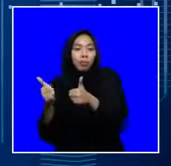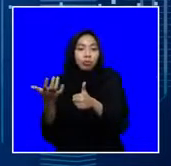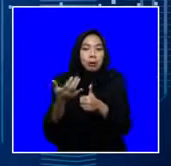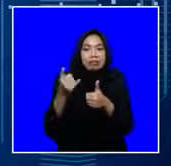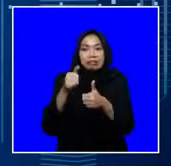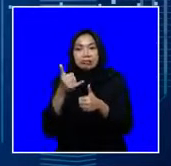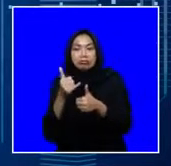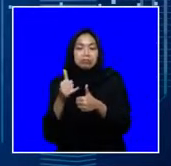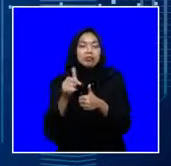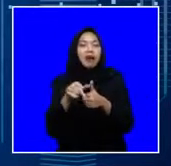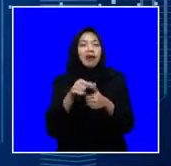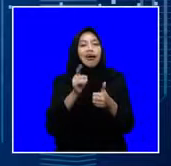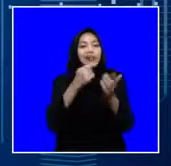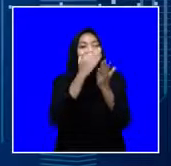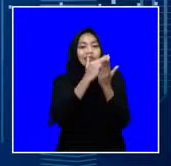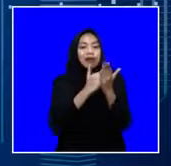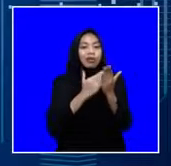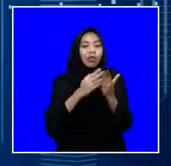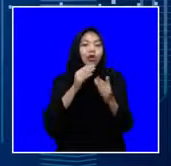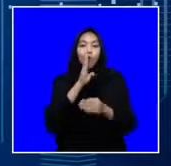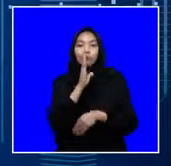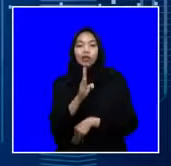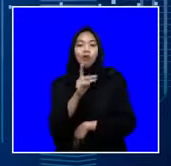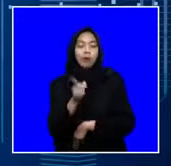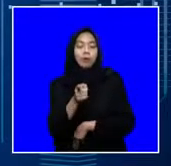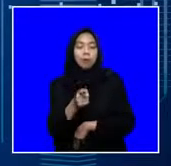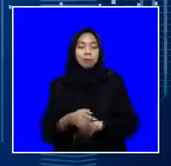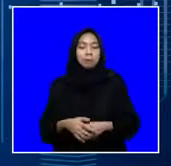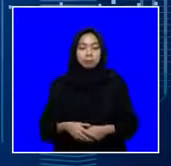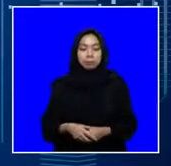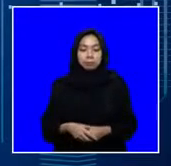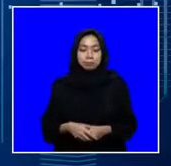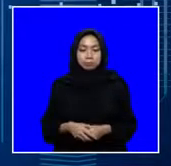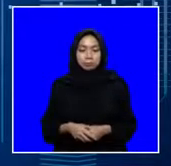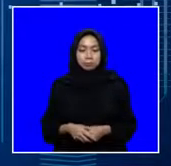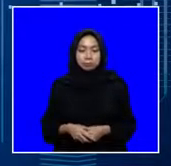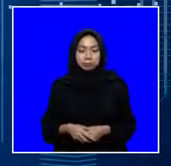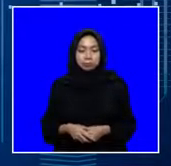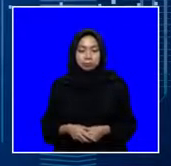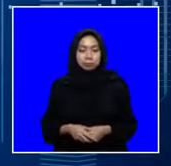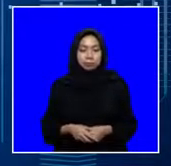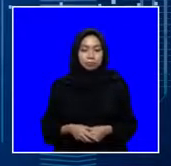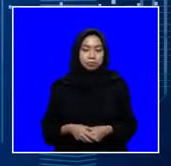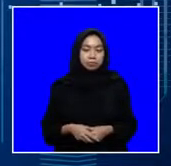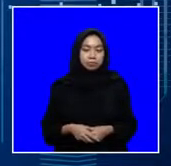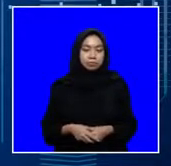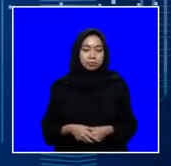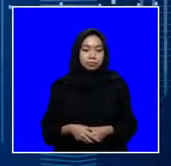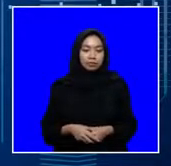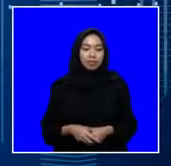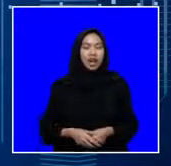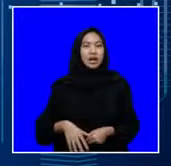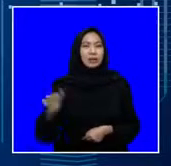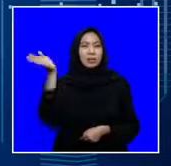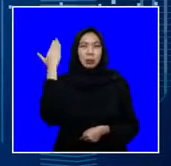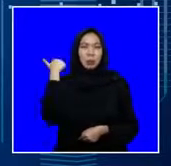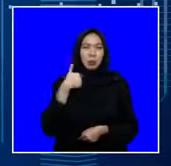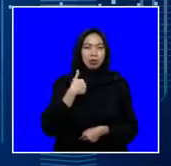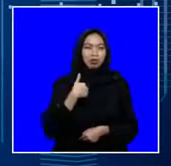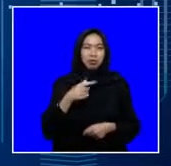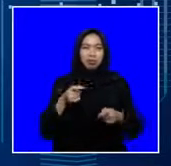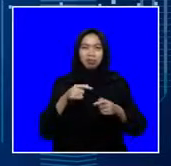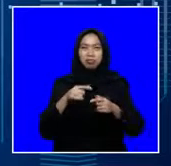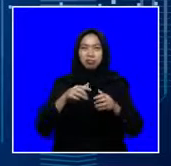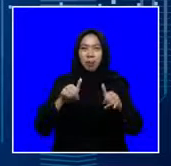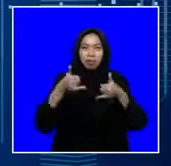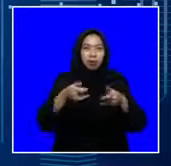diberikan beasiswa. Dan juga di mana sebelumnya calon penerima beasiswa harus melakukan seleksi yang kadang-kadang berlapis-lapis. Jadinya ada